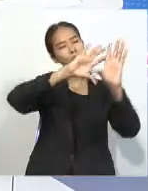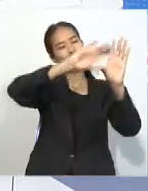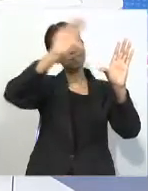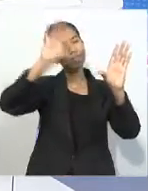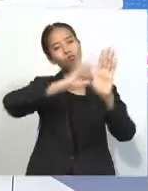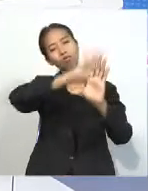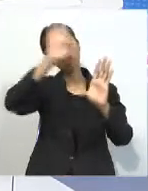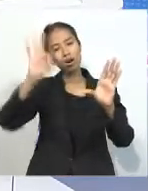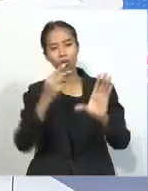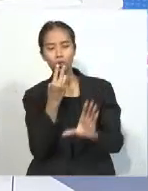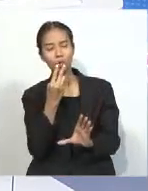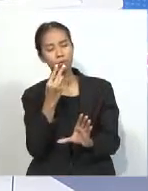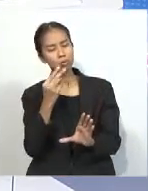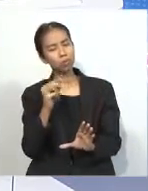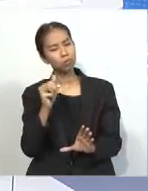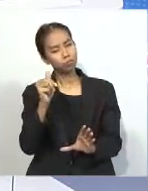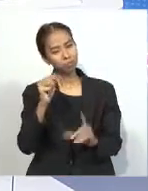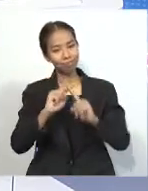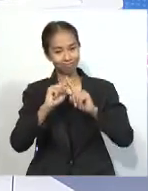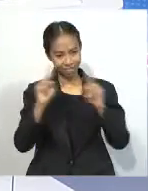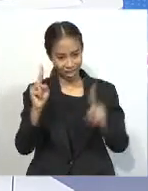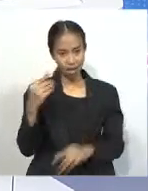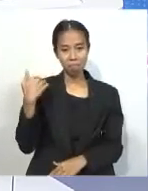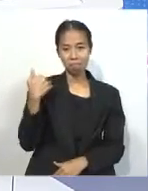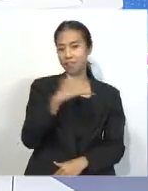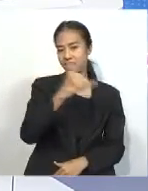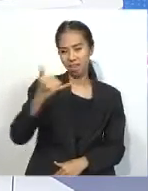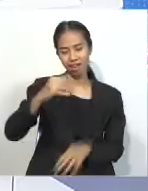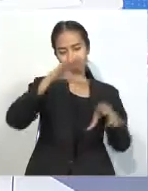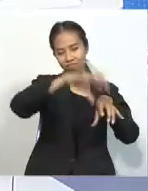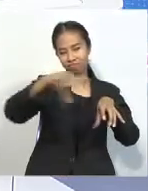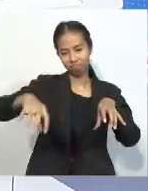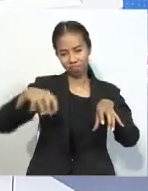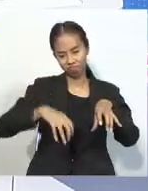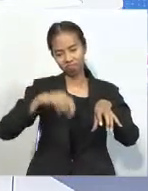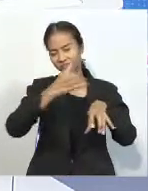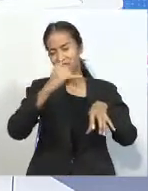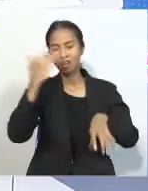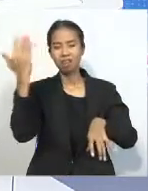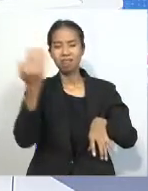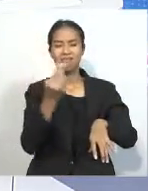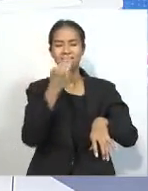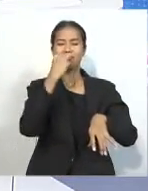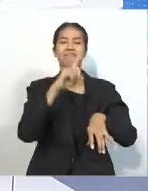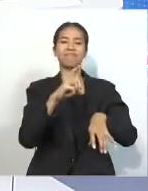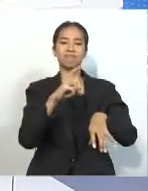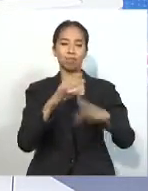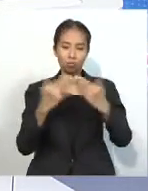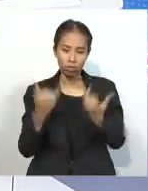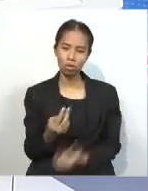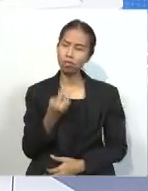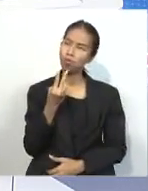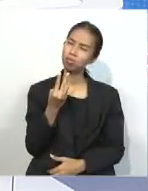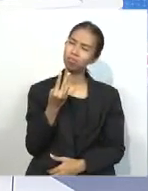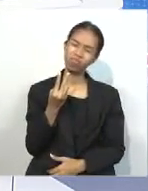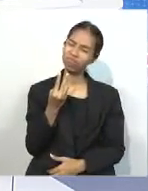แต่ว่ารายงานที่ออกมาล่าสุดเนี่ยนะคะหลายพื้นที่ยังมีคุณภาพอากาศที่น่าเป็นห่วงคุณปวีณาเองบอกว่าวันนี้ตื่นมาดู